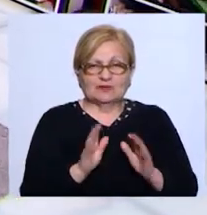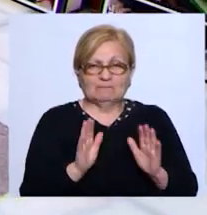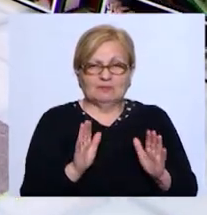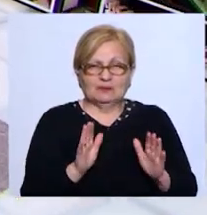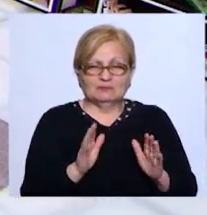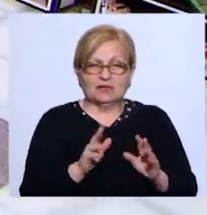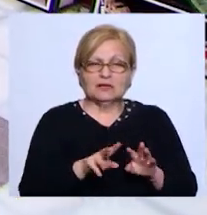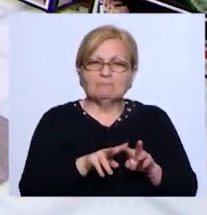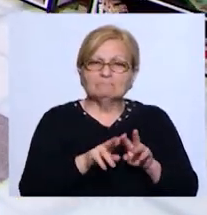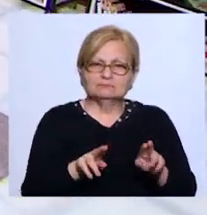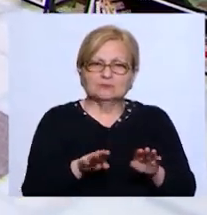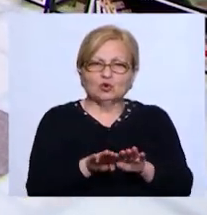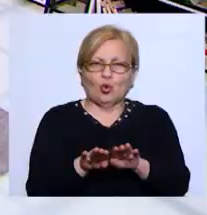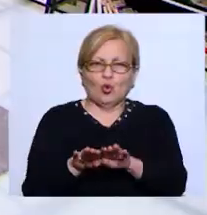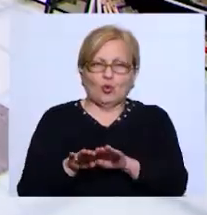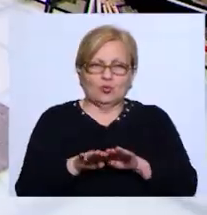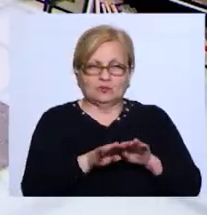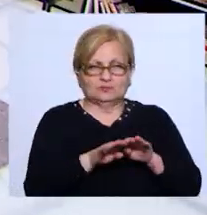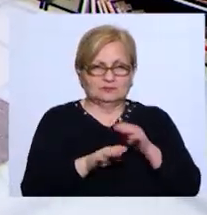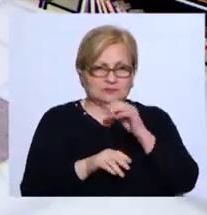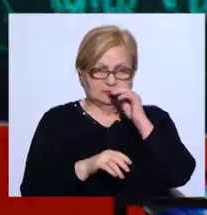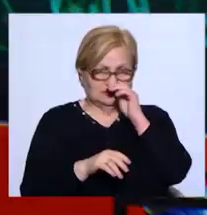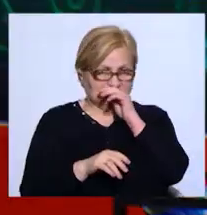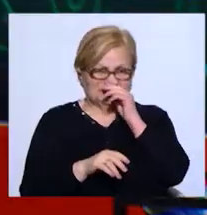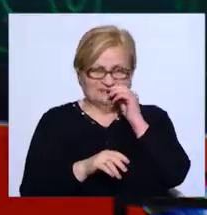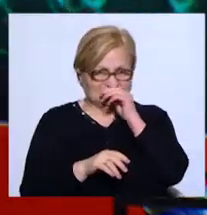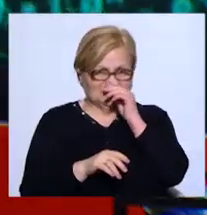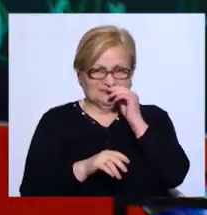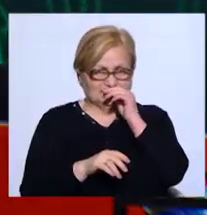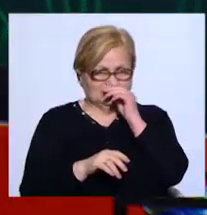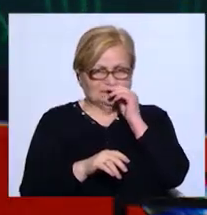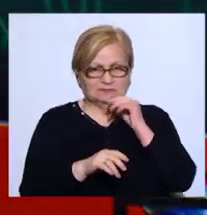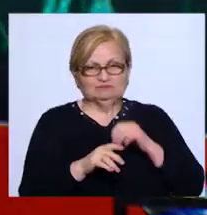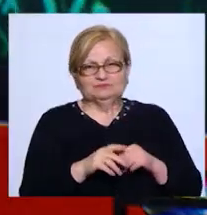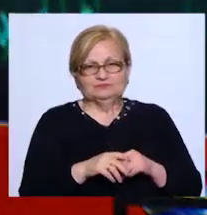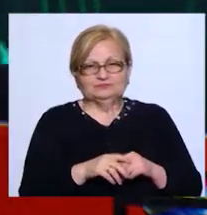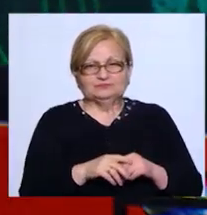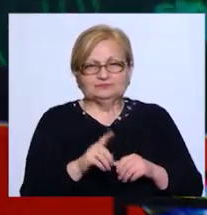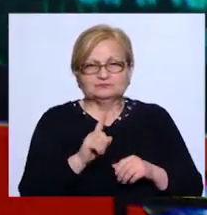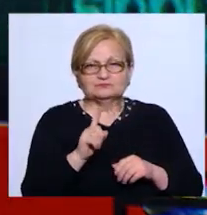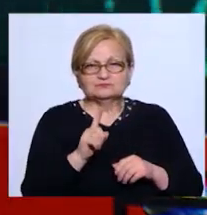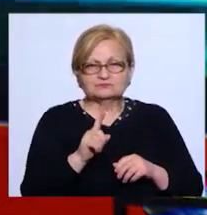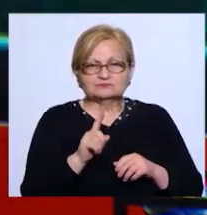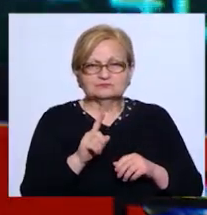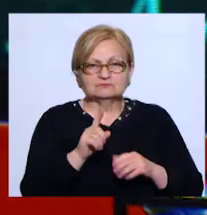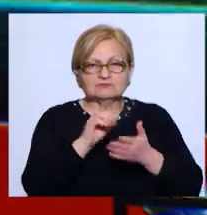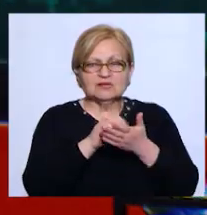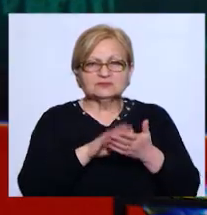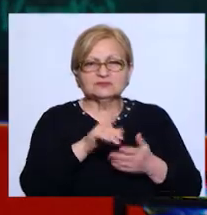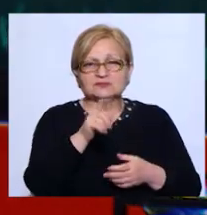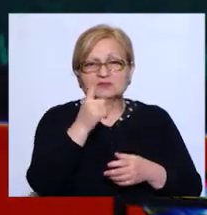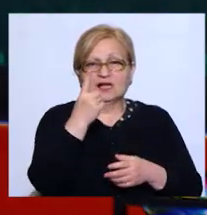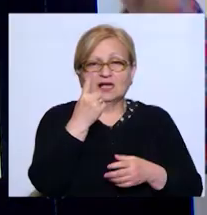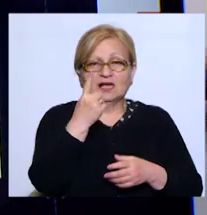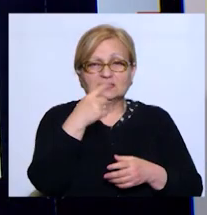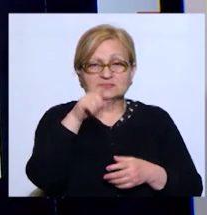მაგრამ ტოლ ნაჭრებად. იმ წუთში გავახსენდებიან იქ ტირალა ბავშვები. ახლა რას აღნიშნავს ერთიანი,